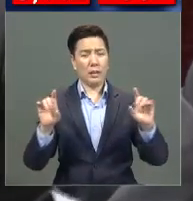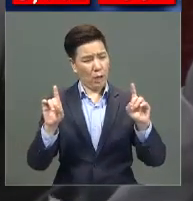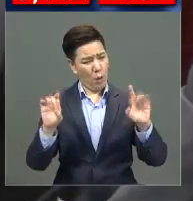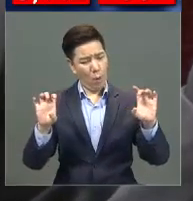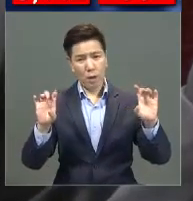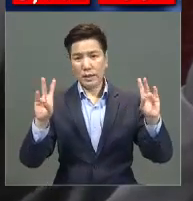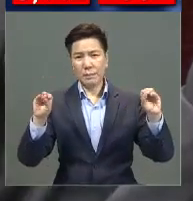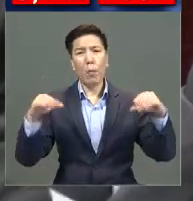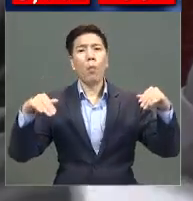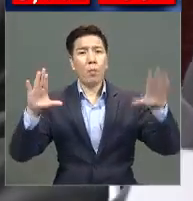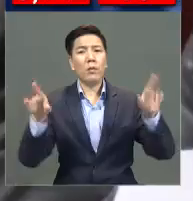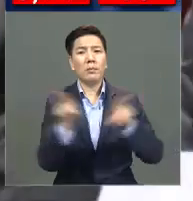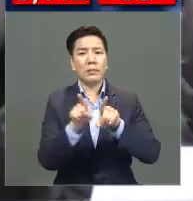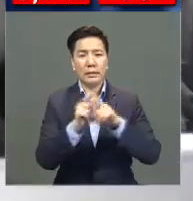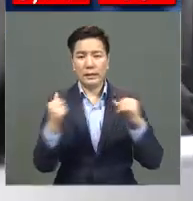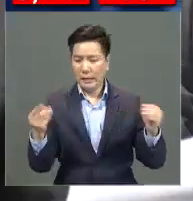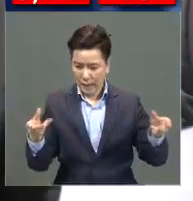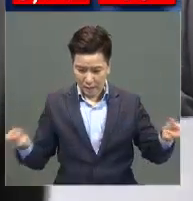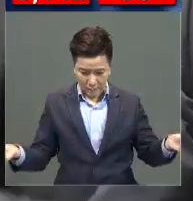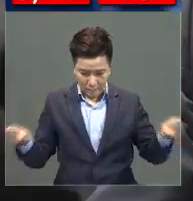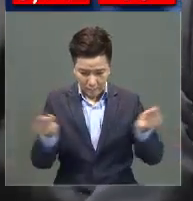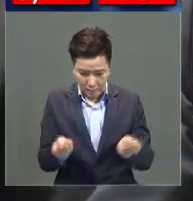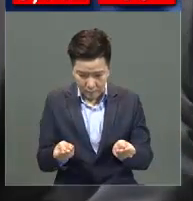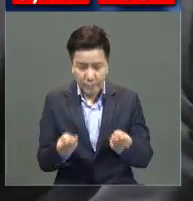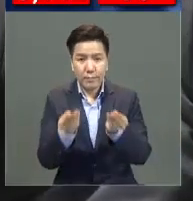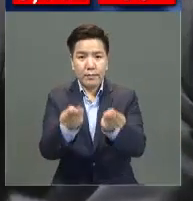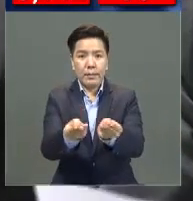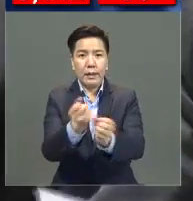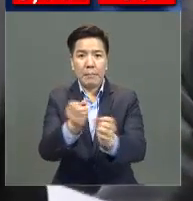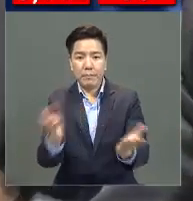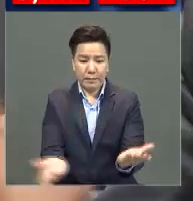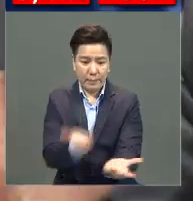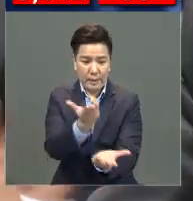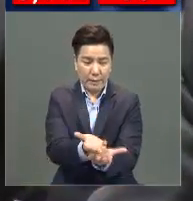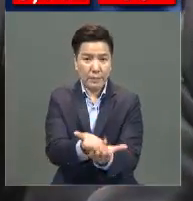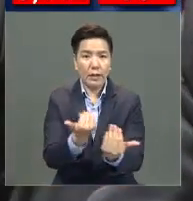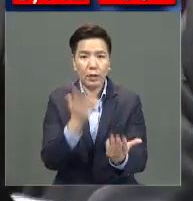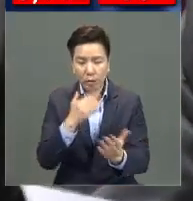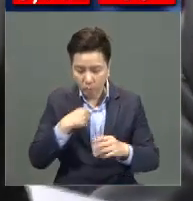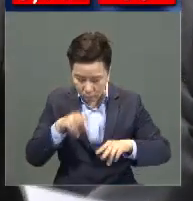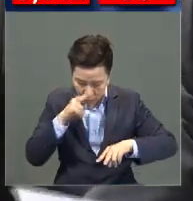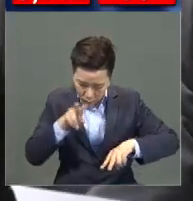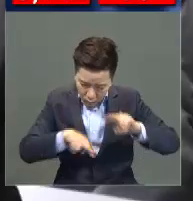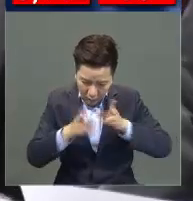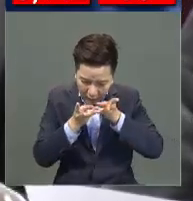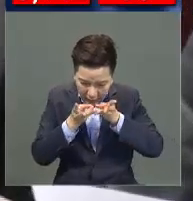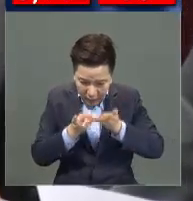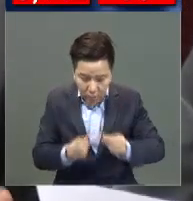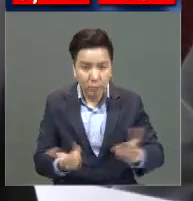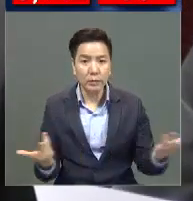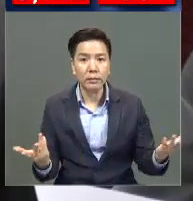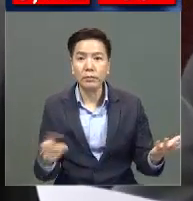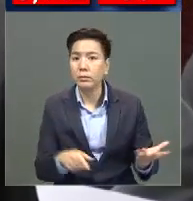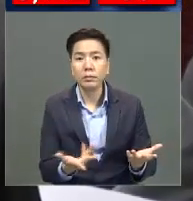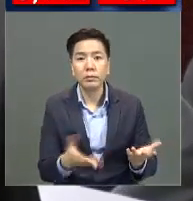าแล้วก็ส่งรีพอร์ตนั้นให้กับทางธนสิทธิ์เอาไปไว้ในสำนวนคณะทำงานของเราตรวจสำนวนโดยละเอียดแล้วไม่มีหลักฐ